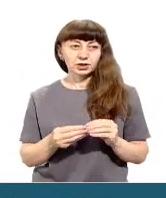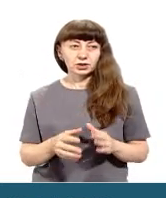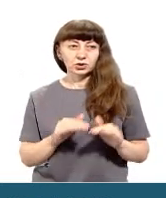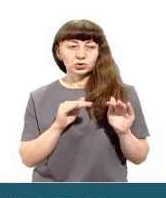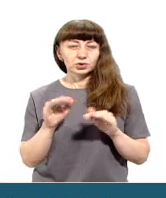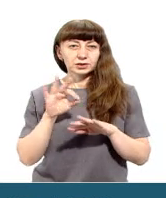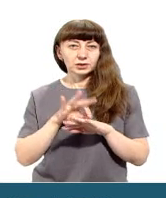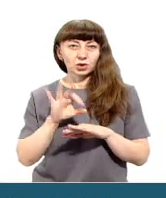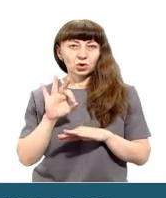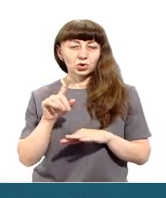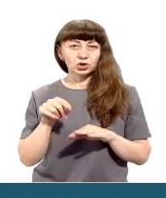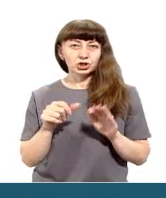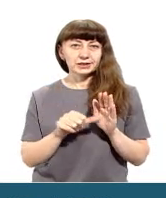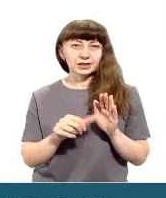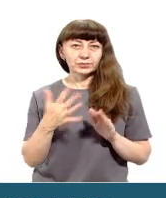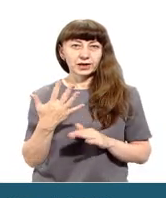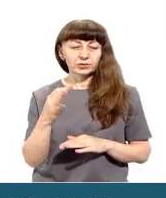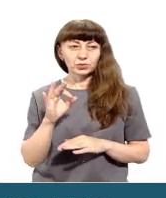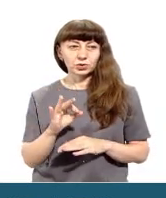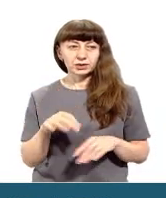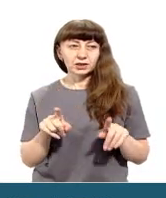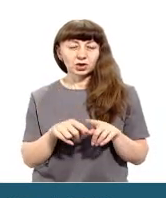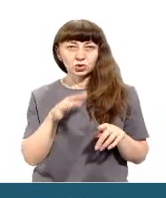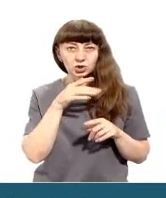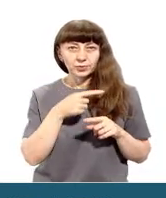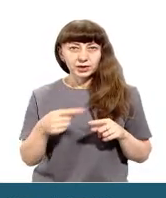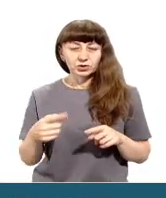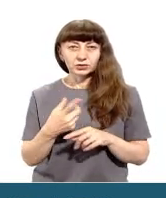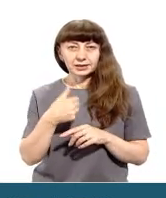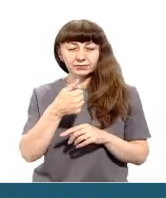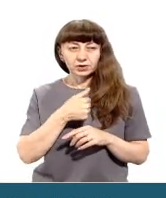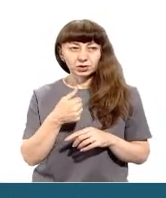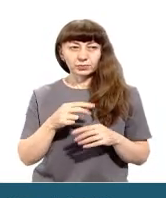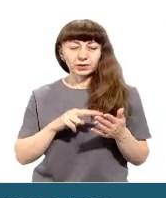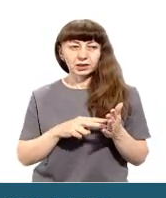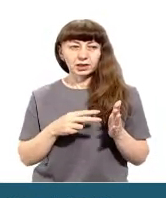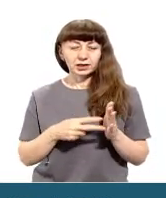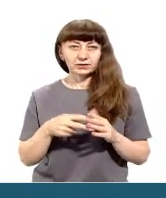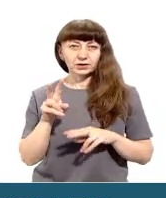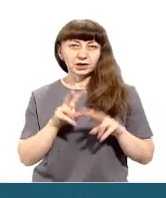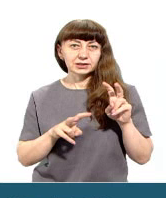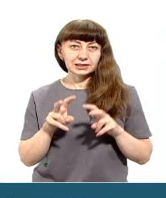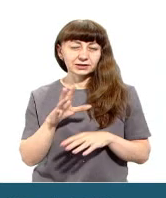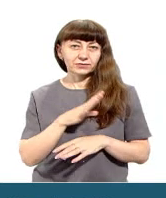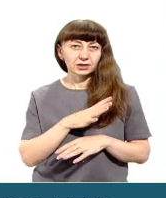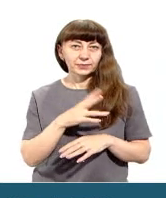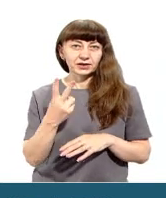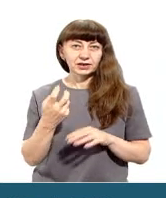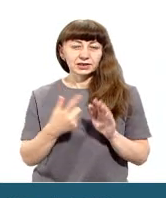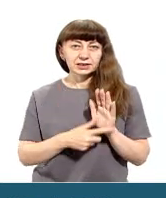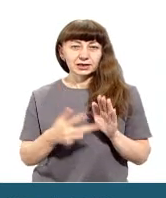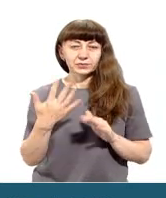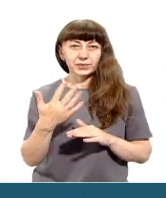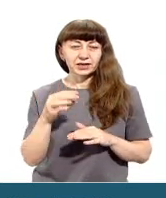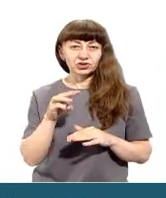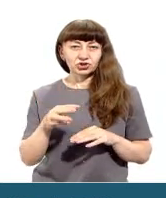уровнем зараженности 0,65%. За аналогичный же период текущего года плановые исследования подвергнуто 275 тысяч